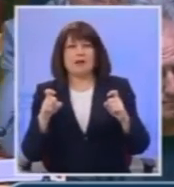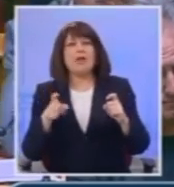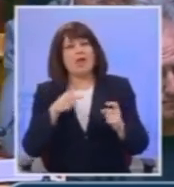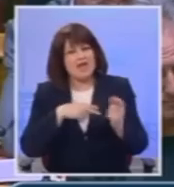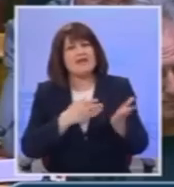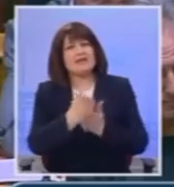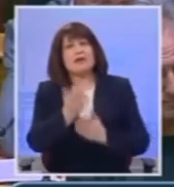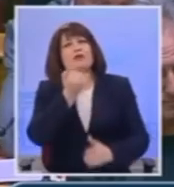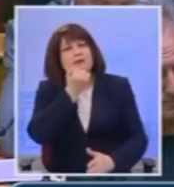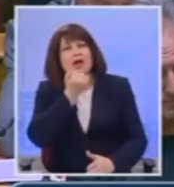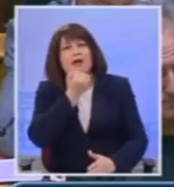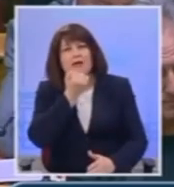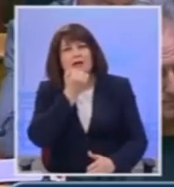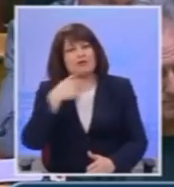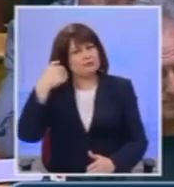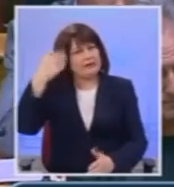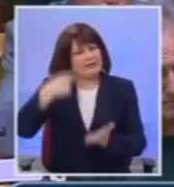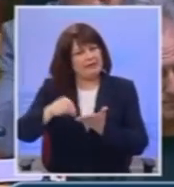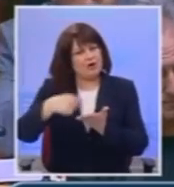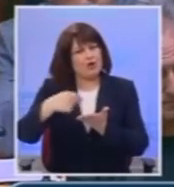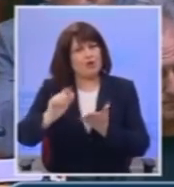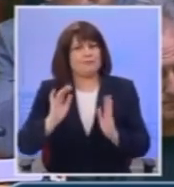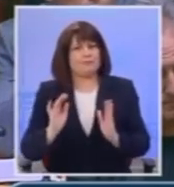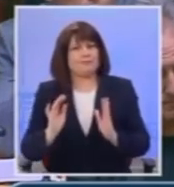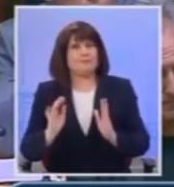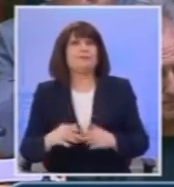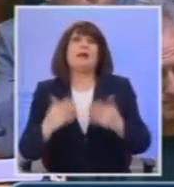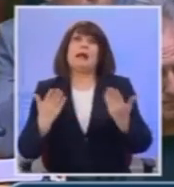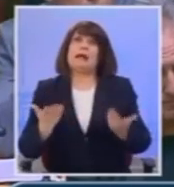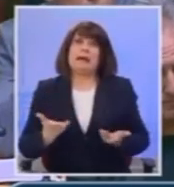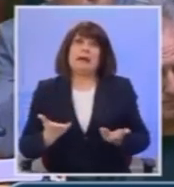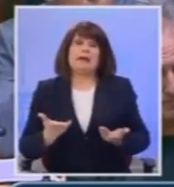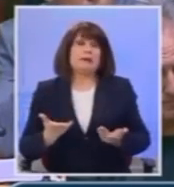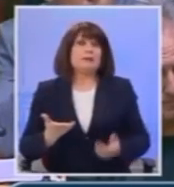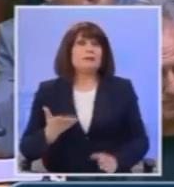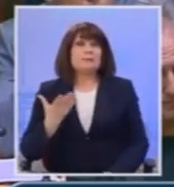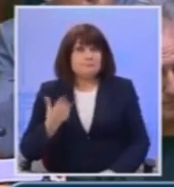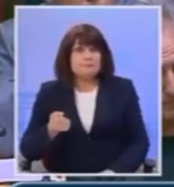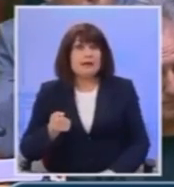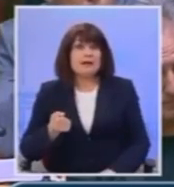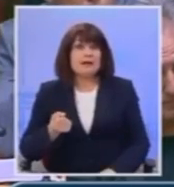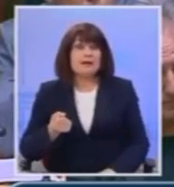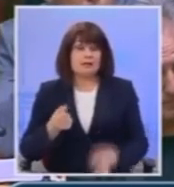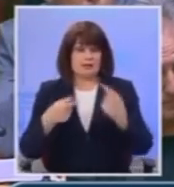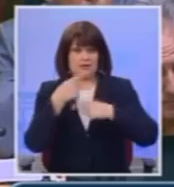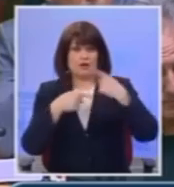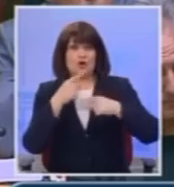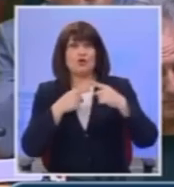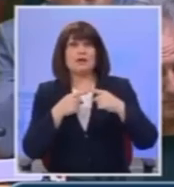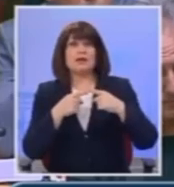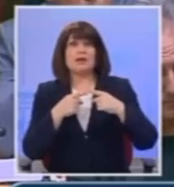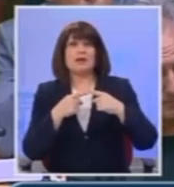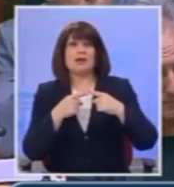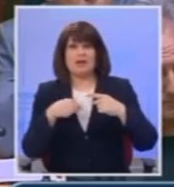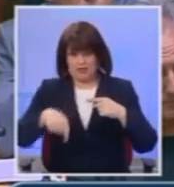θα γινόντουσαν λάθος και θα τα διορθώνονται στην πορεία. Αλλά υπάρχει άλοθη για αυτά που γίνεται στην